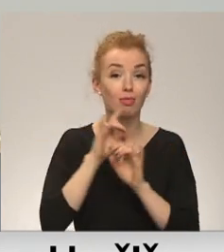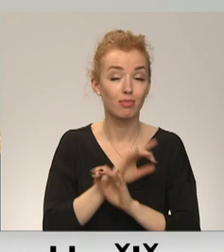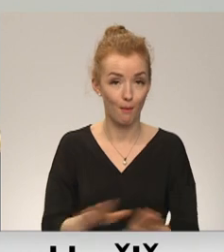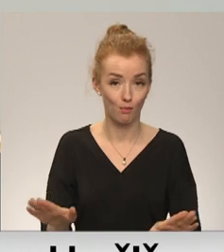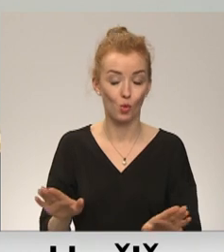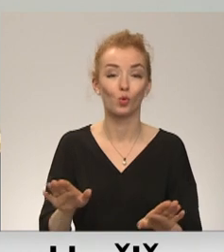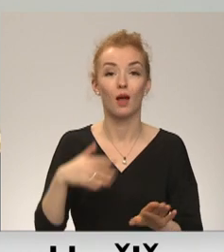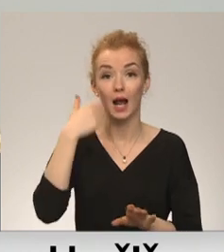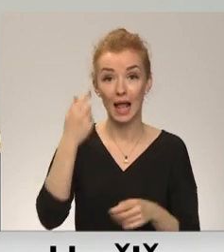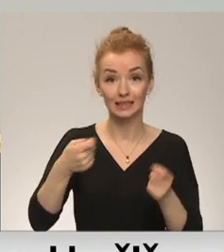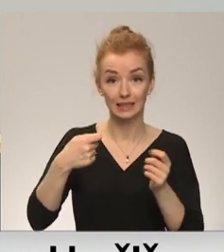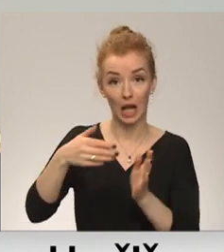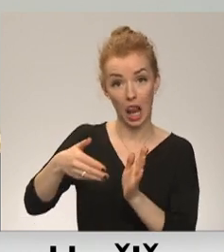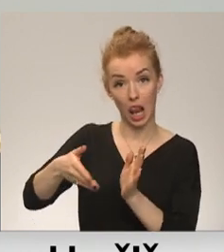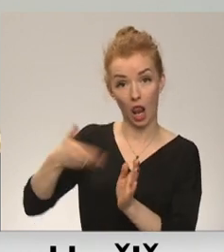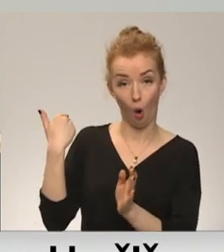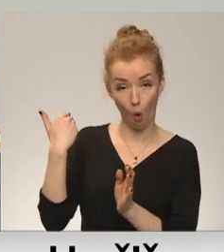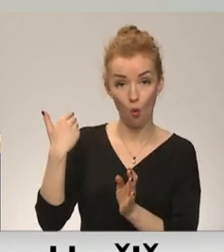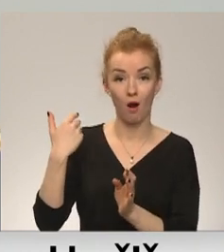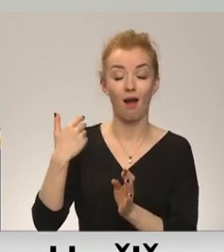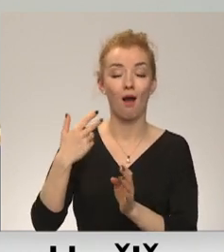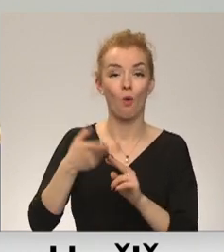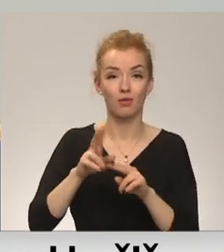no automašīnas un pārbaudot